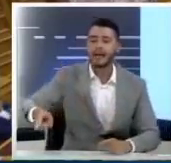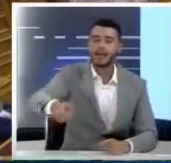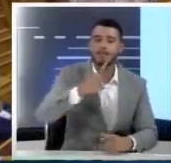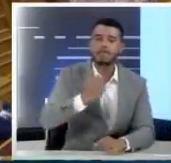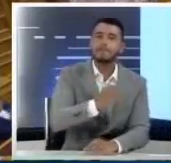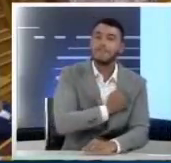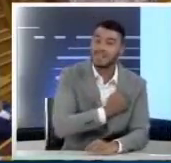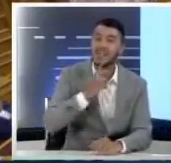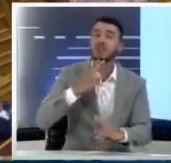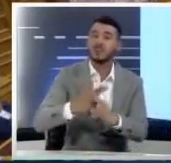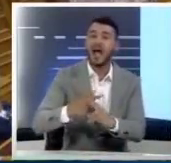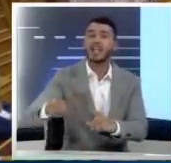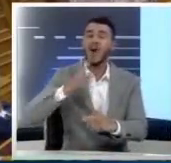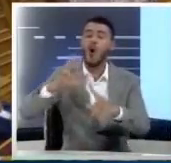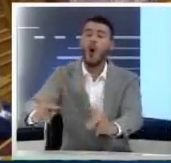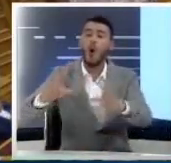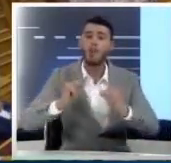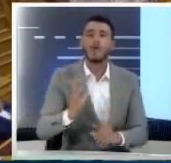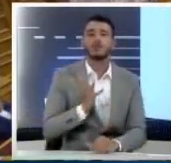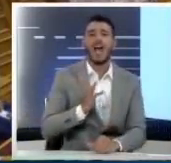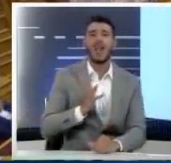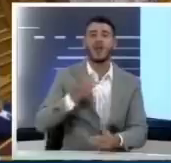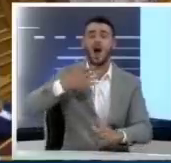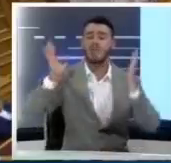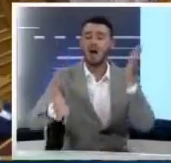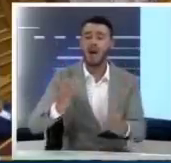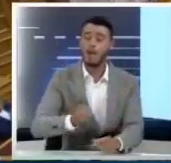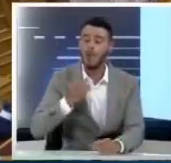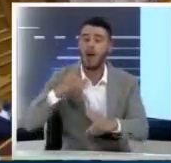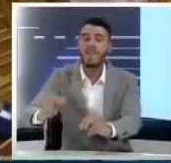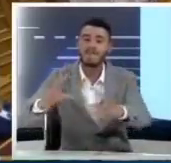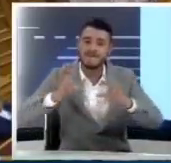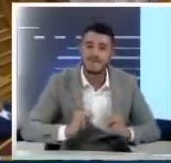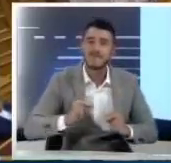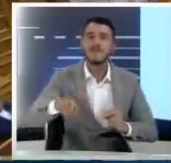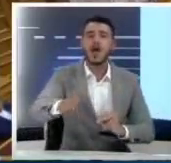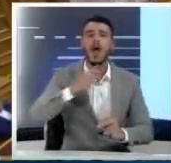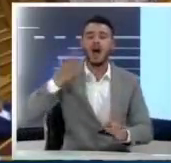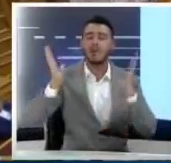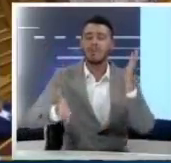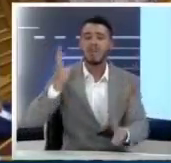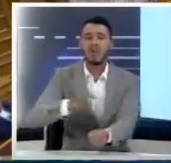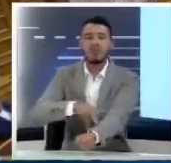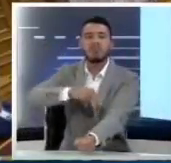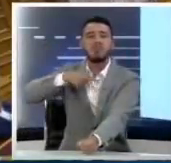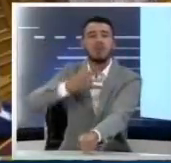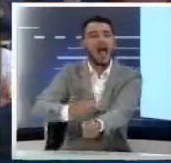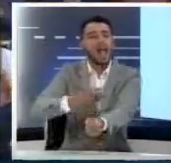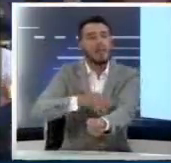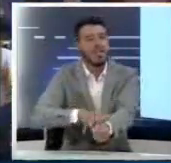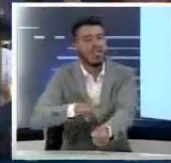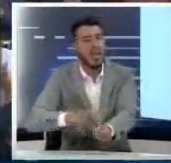σε αξίες όπως εμείς, αν τους διαιρείς πονάνε, αν τους εκδάρεις εμποραγούνε. Και γι' αυτό θέλουμε